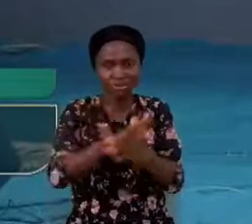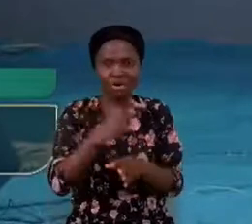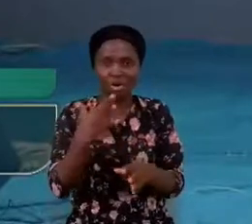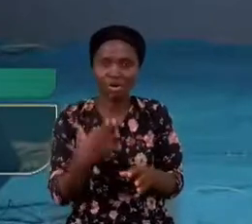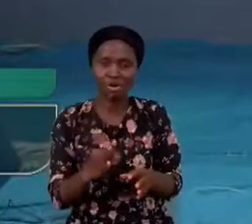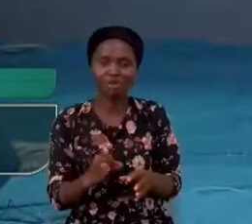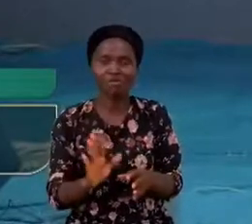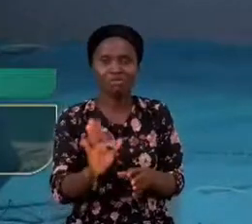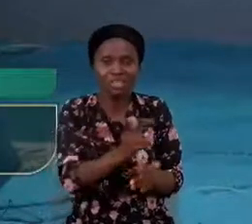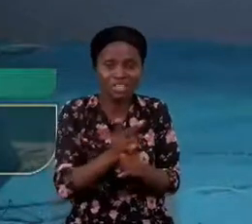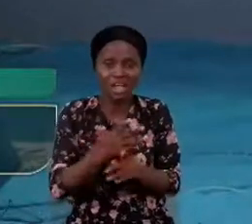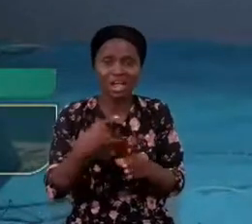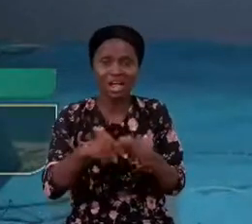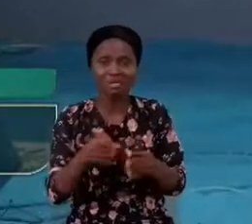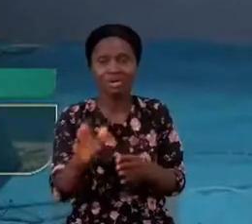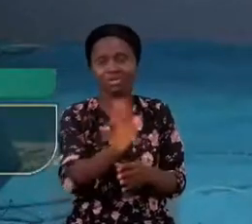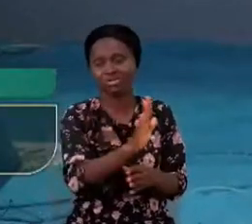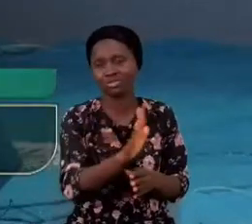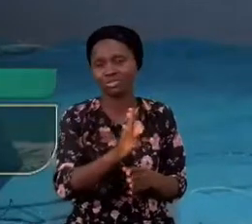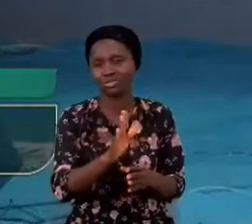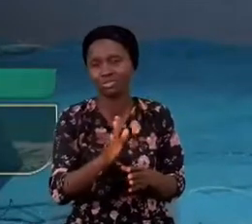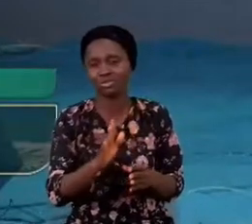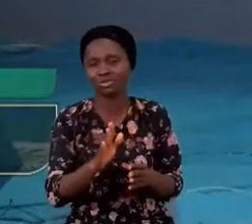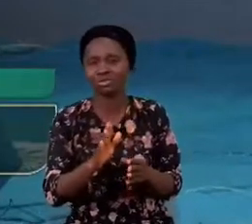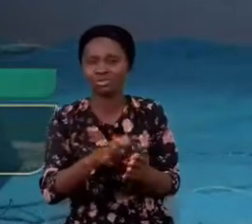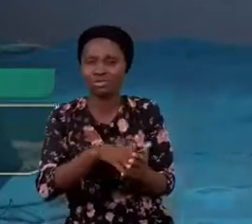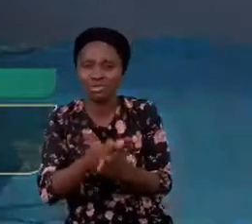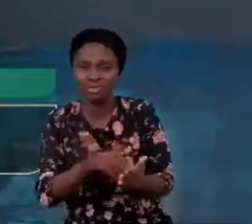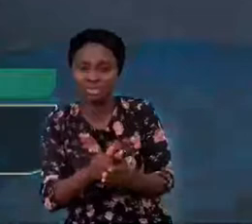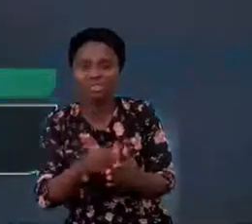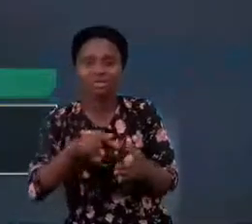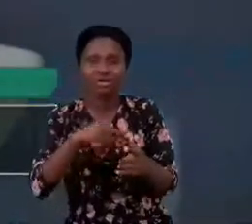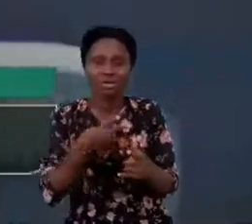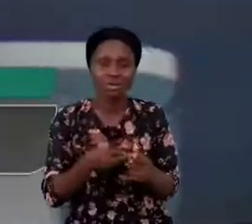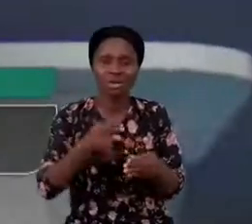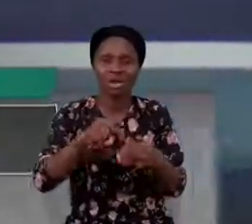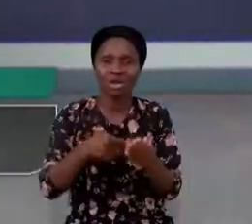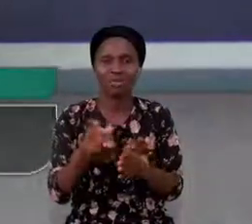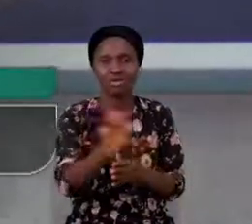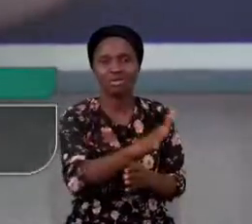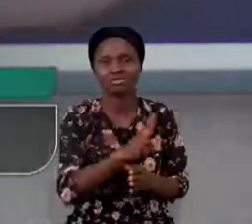ce qu'il dit, de la manière dont il te traite, il se soucie. Ou bien